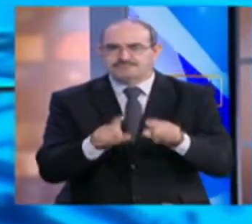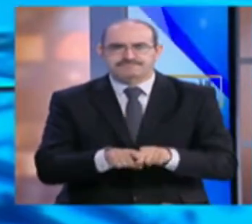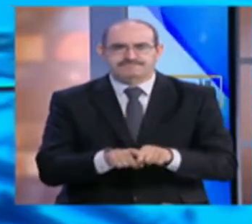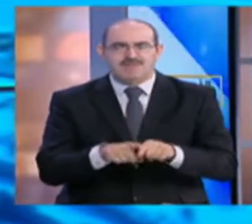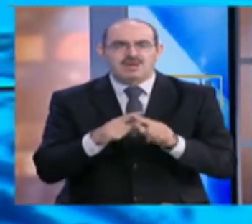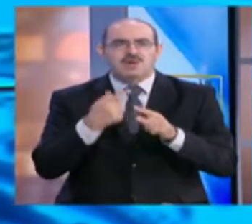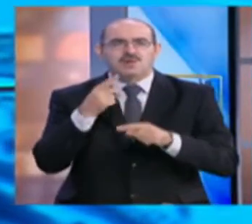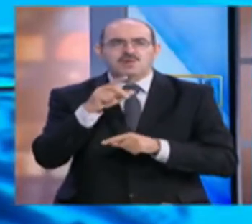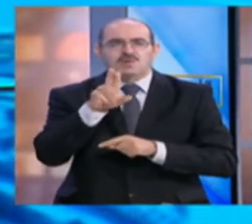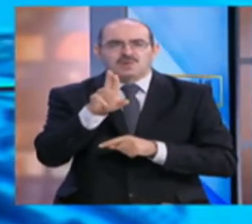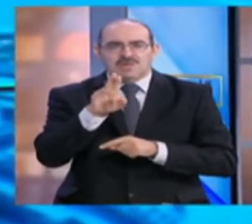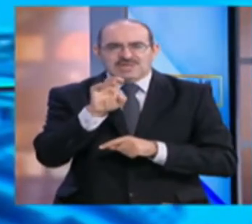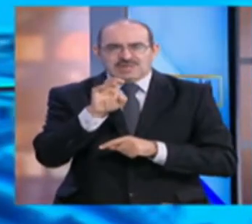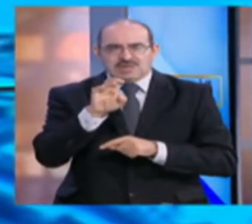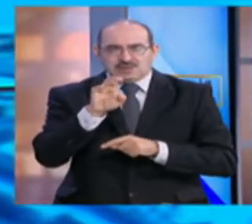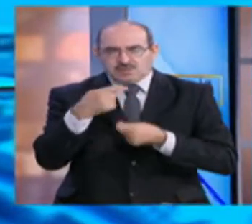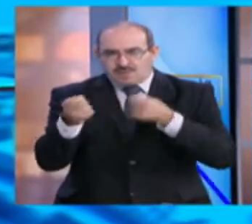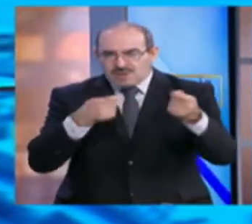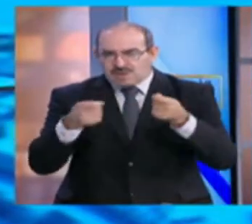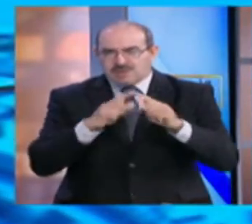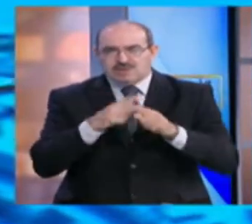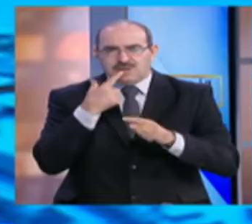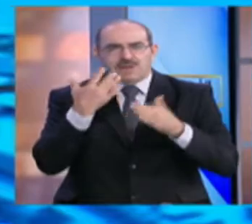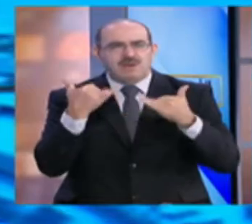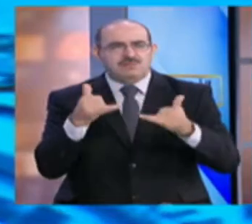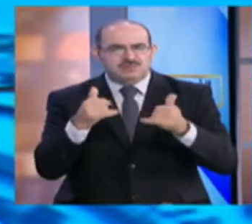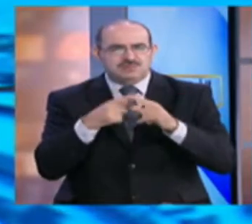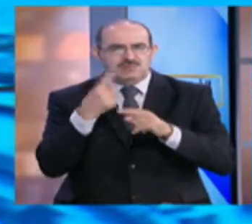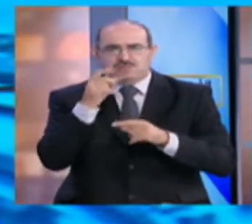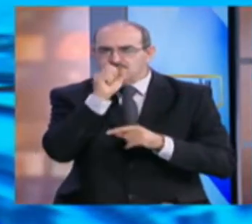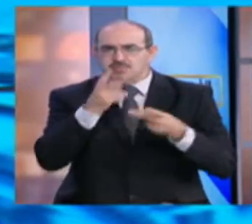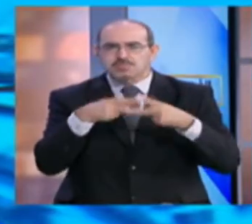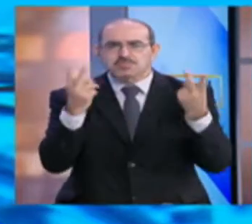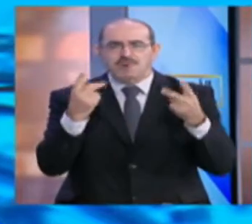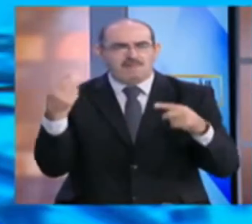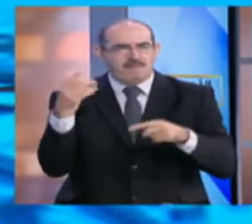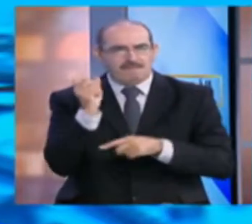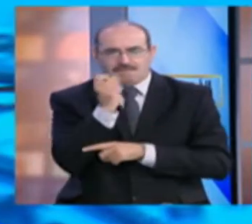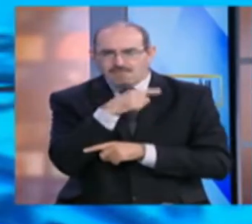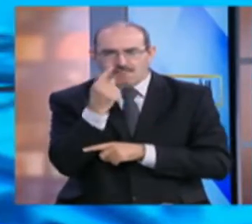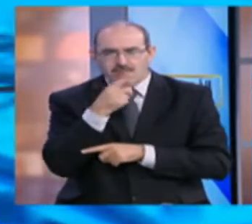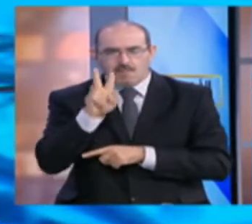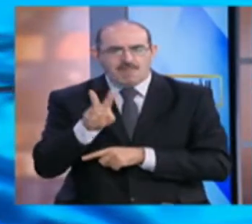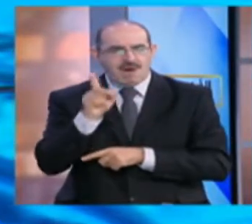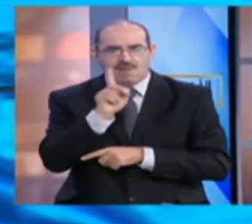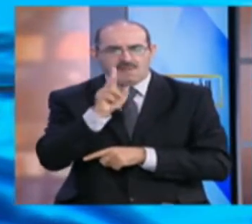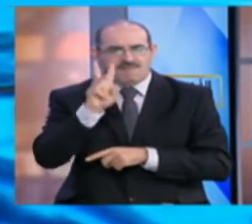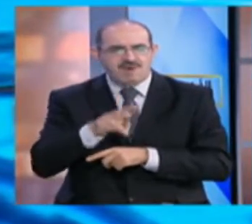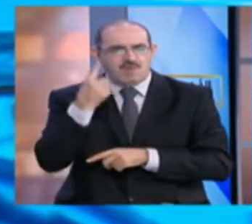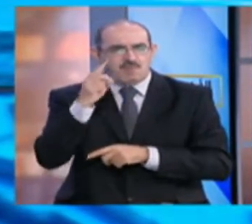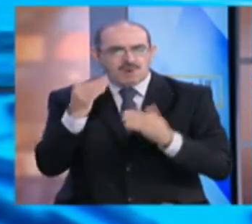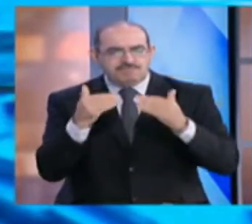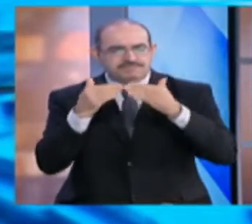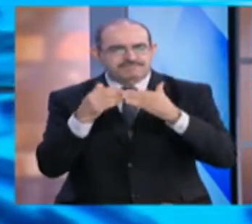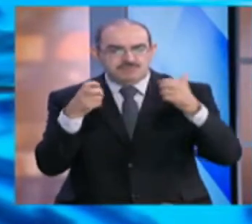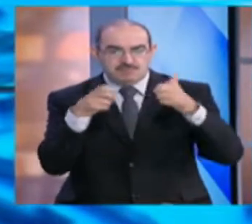فند الاتحاد العام للتجار والحرفيين الجزائريين التصريحات المغلوطة وغير المبررة حول زيادات